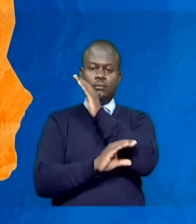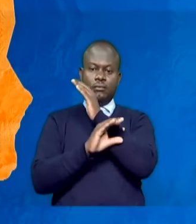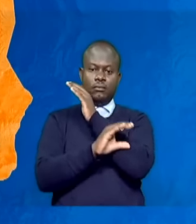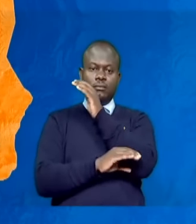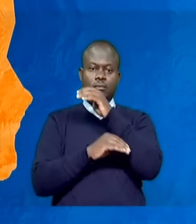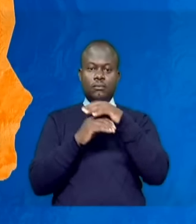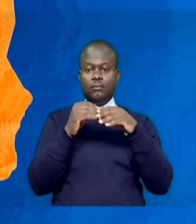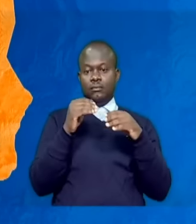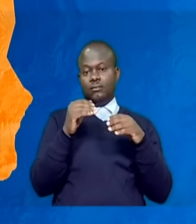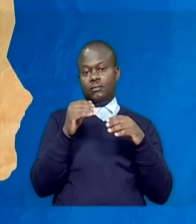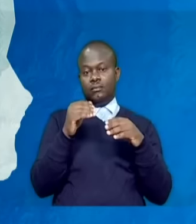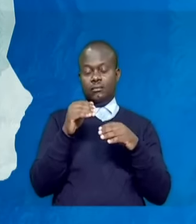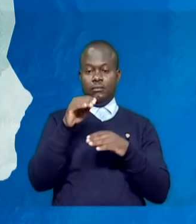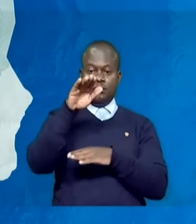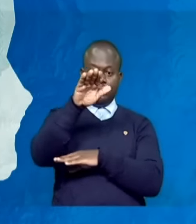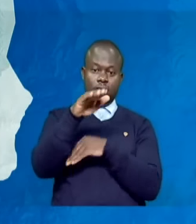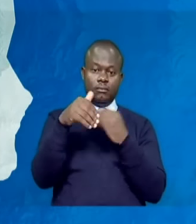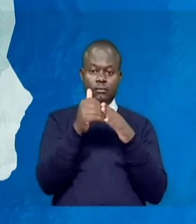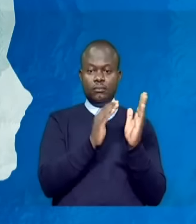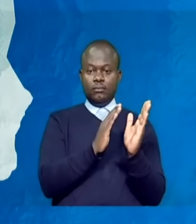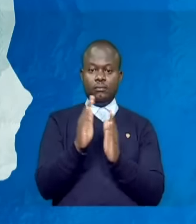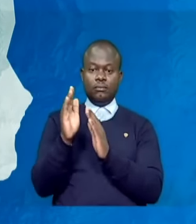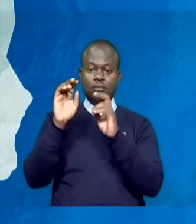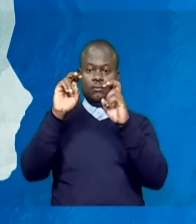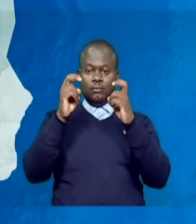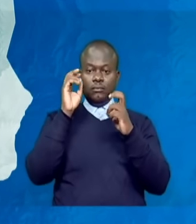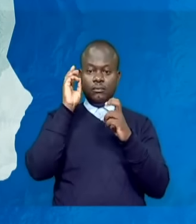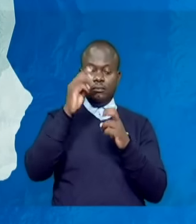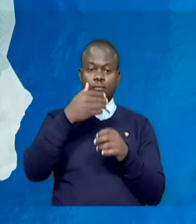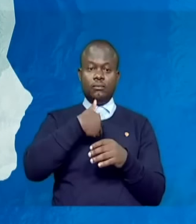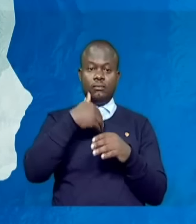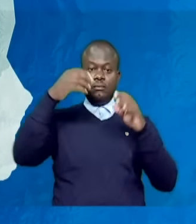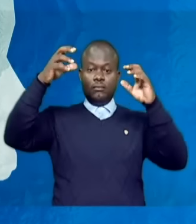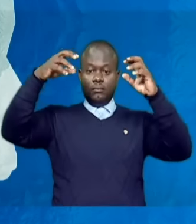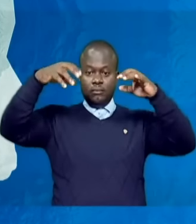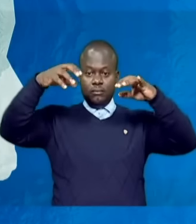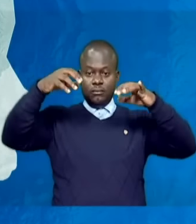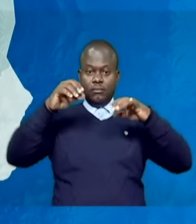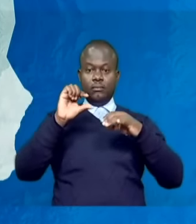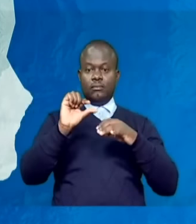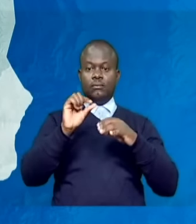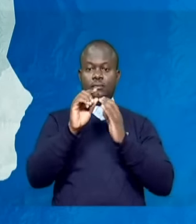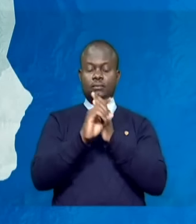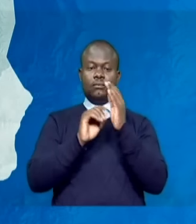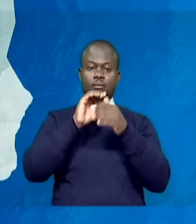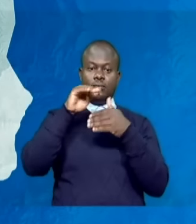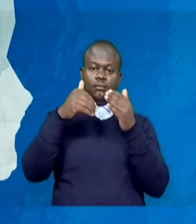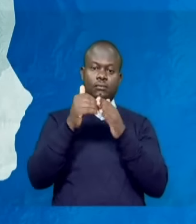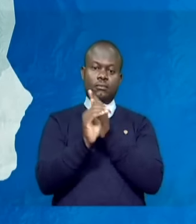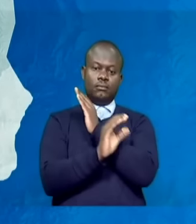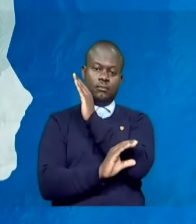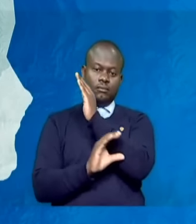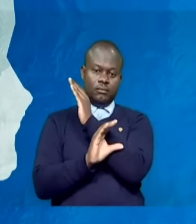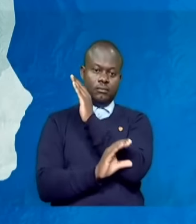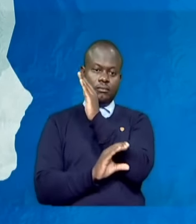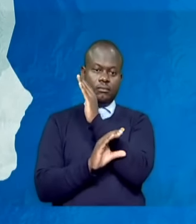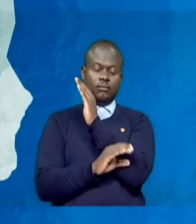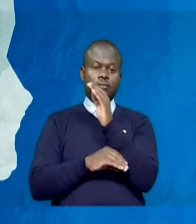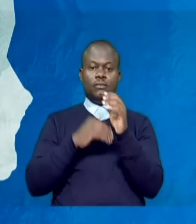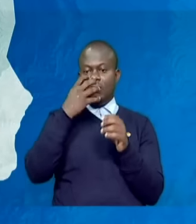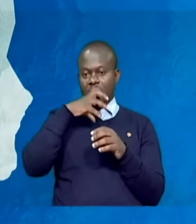masaha y'igicamunsi biteganyijwe yuko tuzagira imvura nkeya mu turere twose tw'igihugu. Ubushyuhe